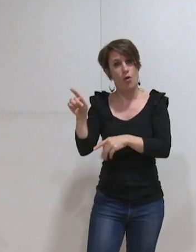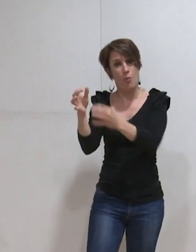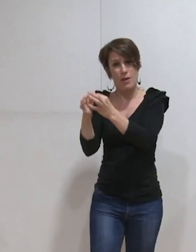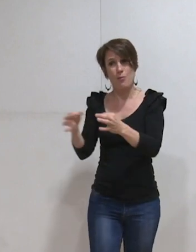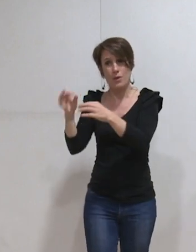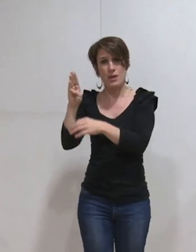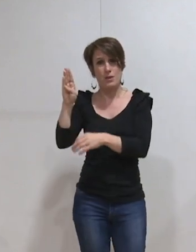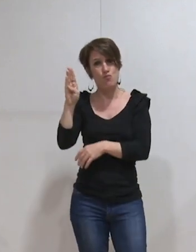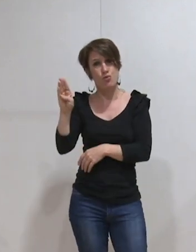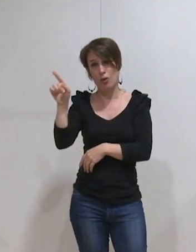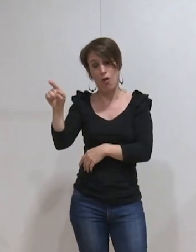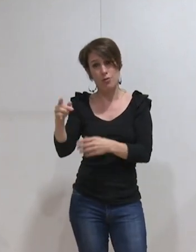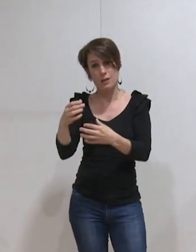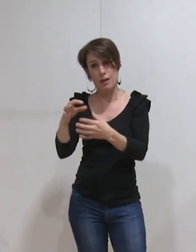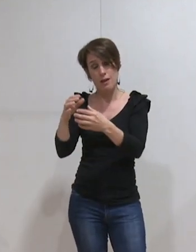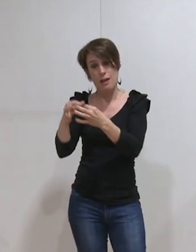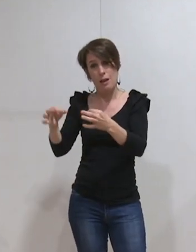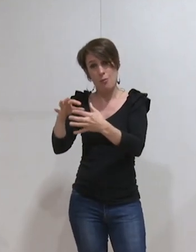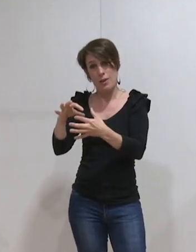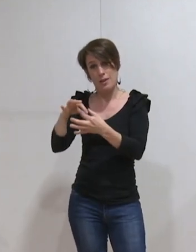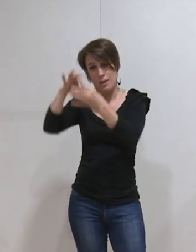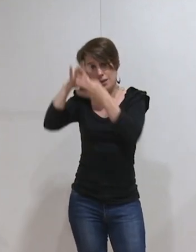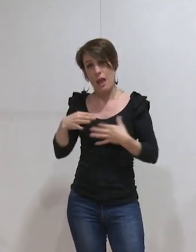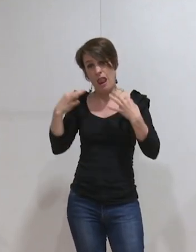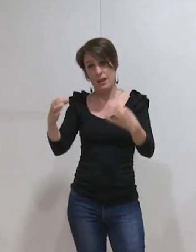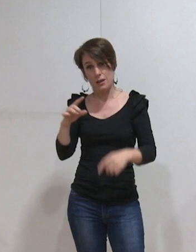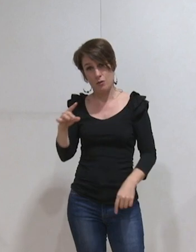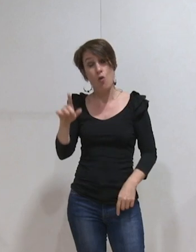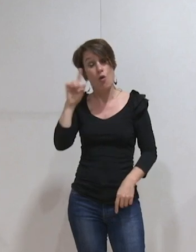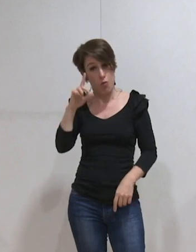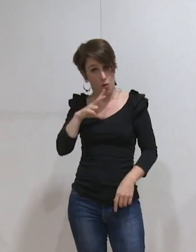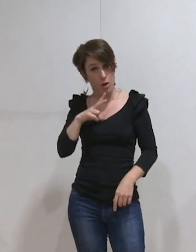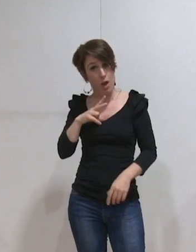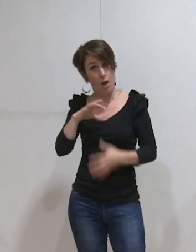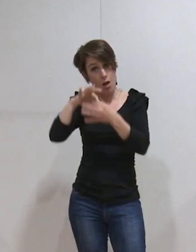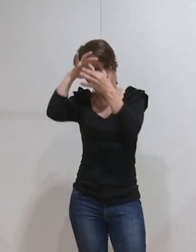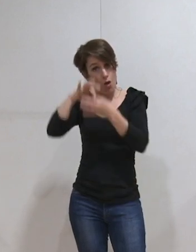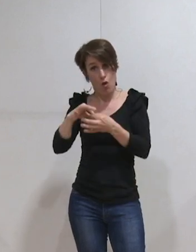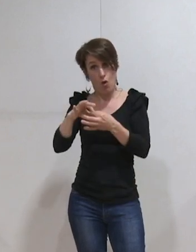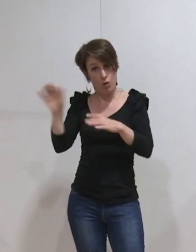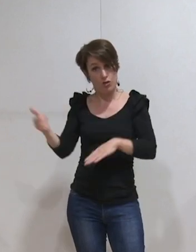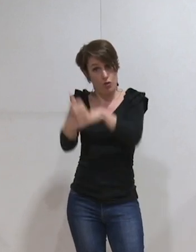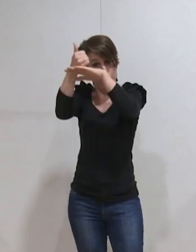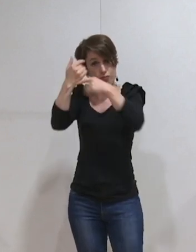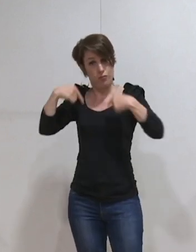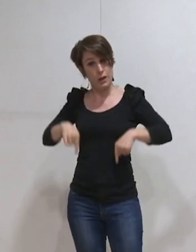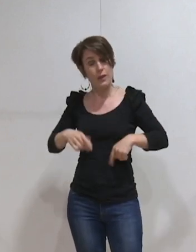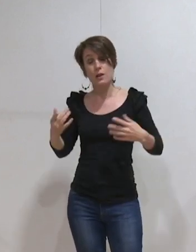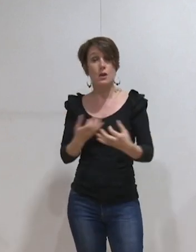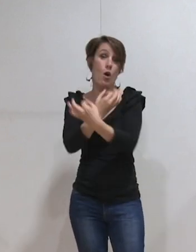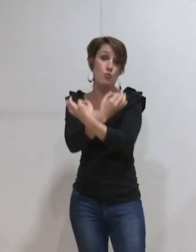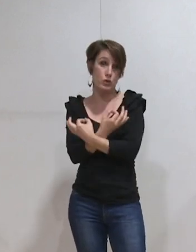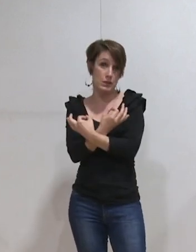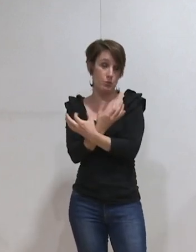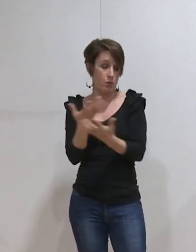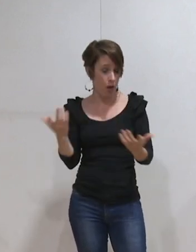laïque puisqu'il y a une religion d'État le bouddhisme et que un certain nombre d'organisations non